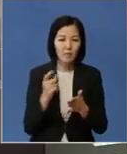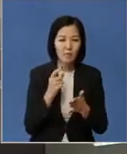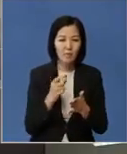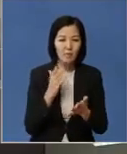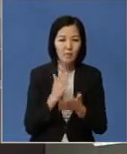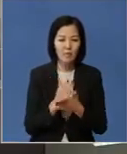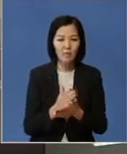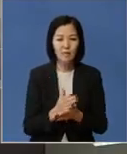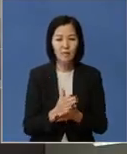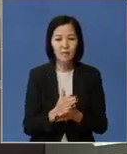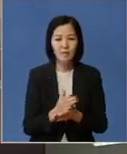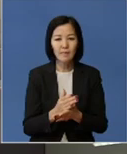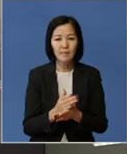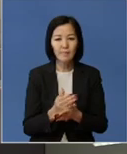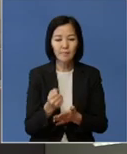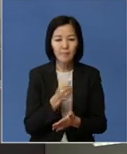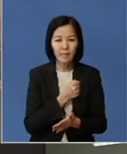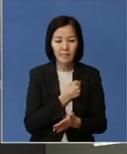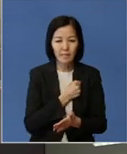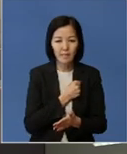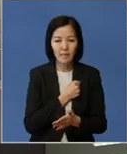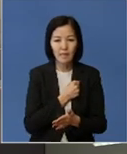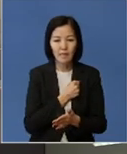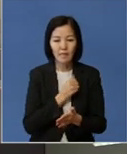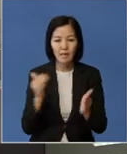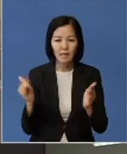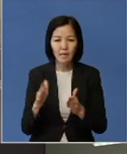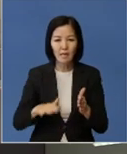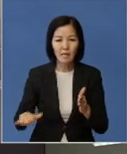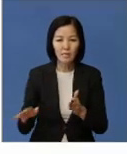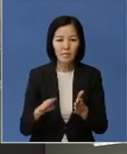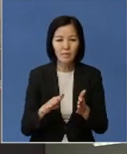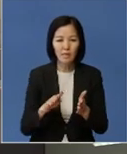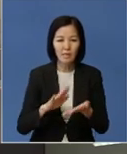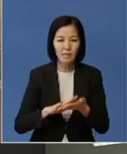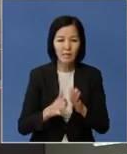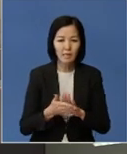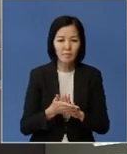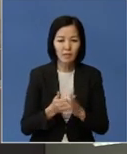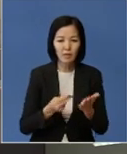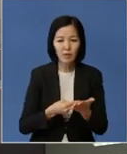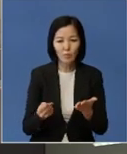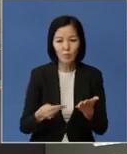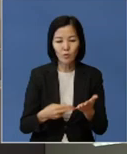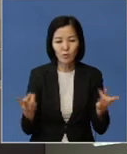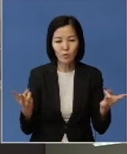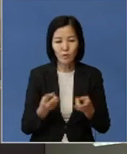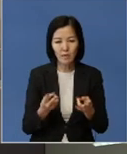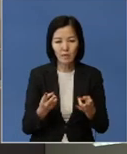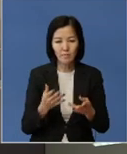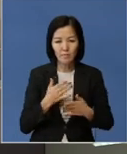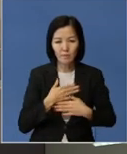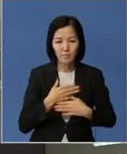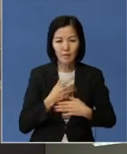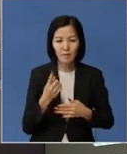Әскери және қалашылық 9-ші келісім шартқа отыру керек. әр адам жана бізбен келісім шартқа отыру керек.